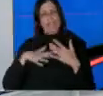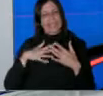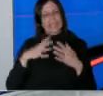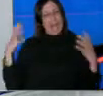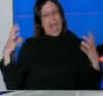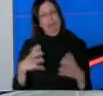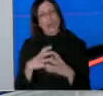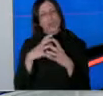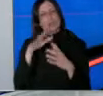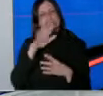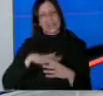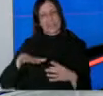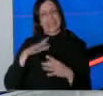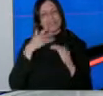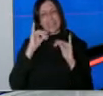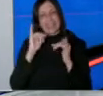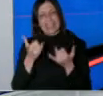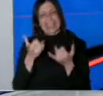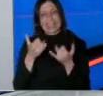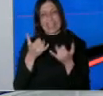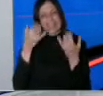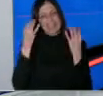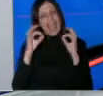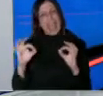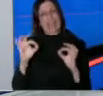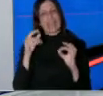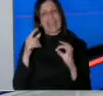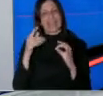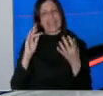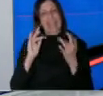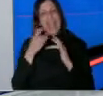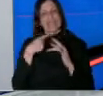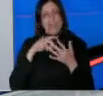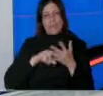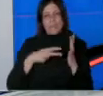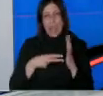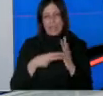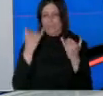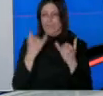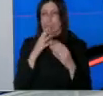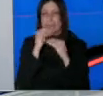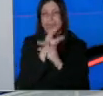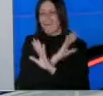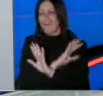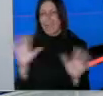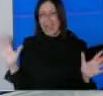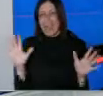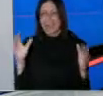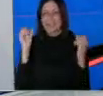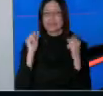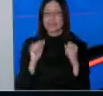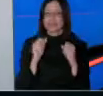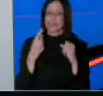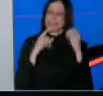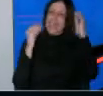רצה אחדות, שהוא כן העריך את יריבה בפוליטים, כן העריך את יריבה בפוליטים, מדבר אך ורק לבייס. להזכיר לך,